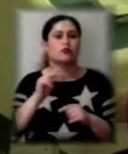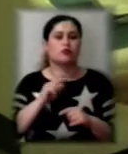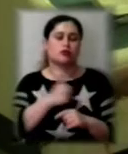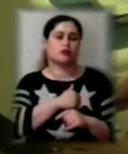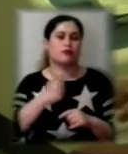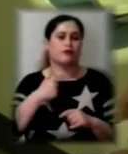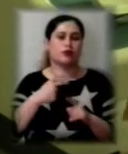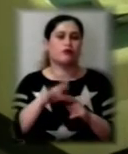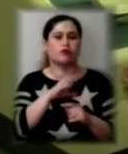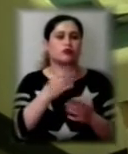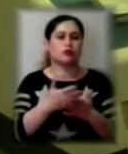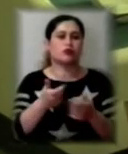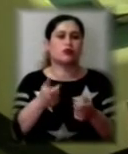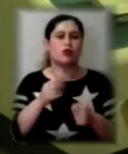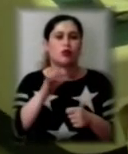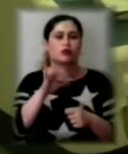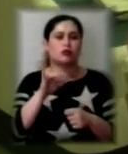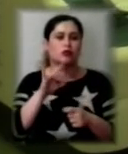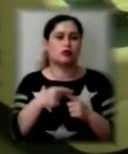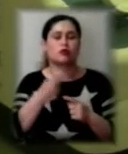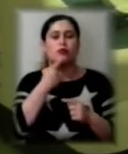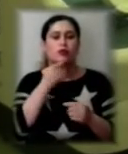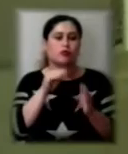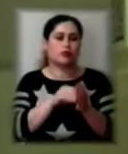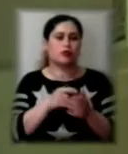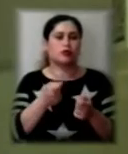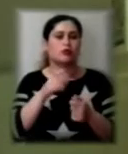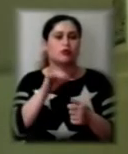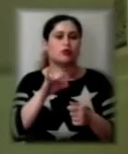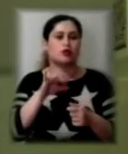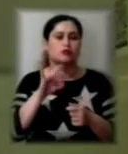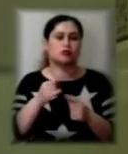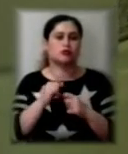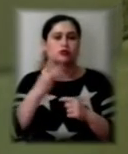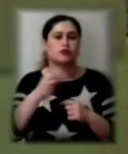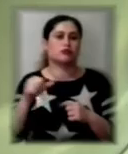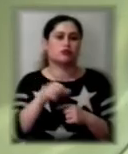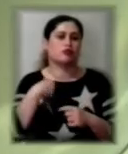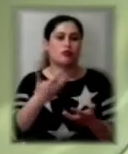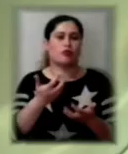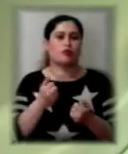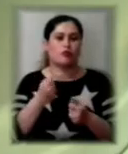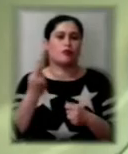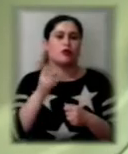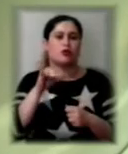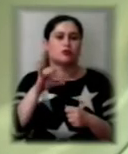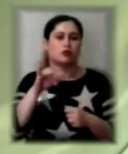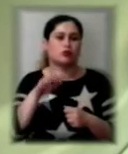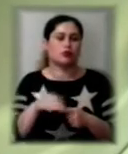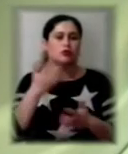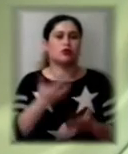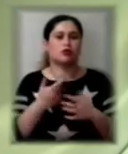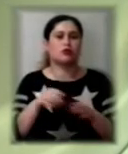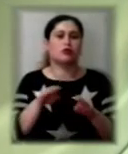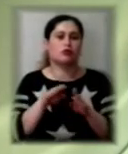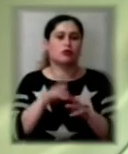такі контейнери. Проба завантажується на борт аналізатора, і через 20 хвилин ми отримуємо перший результат. Якщо порівнювати, то ІФА